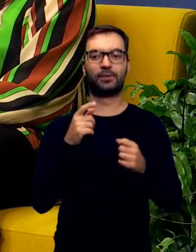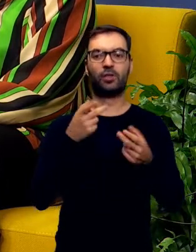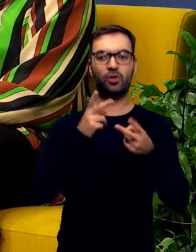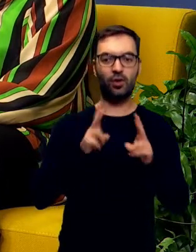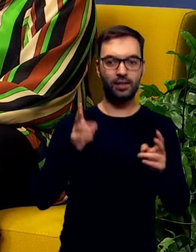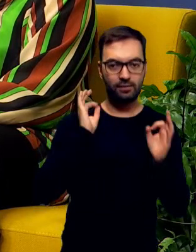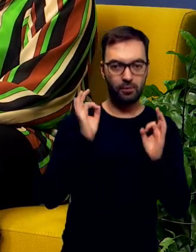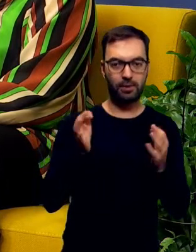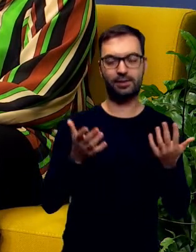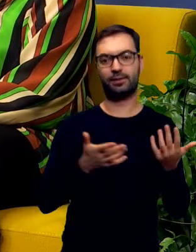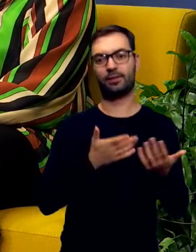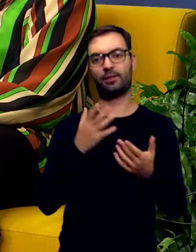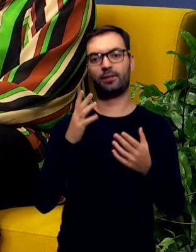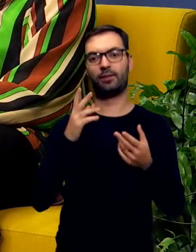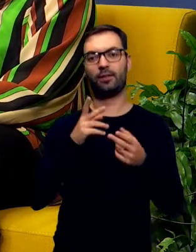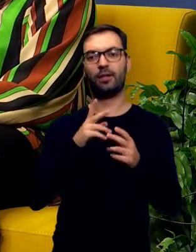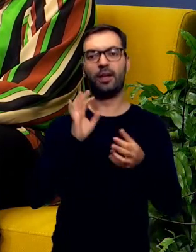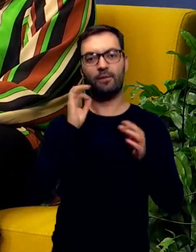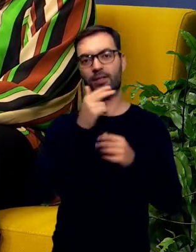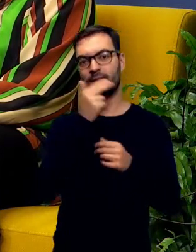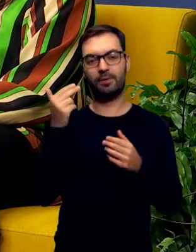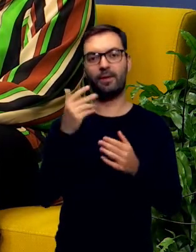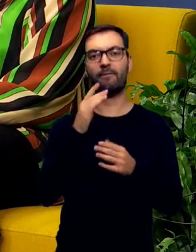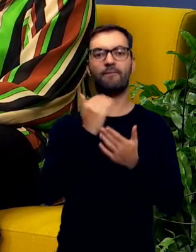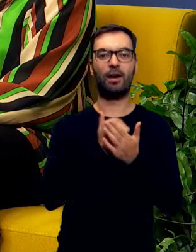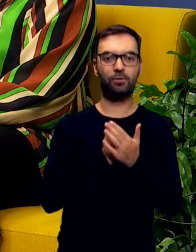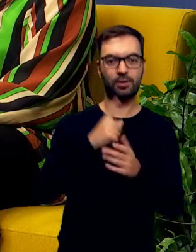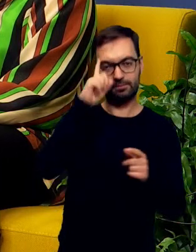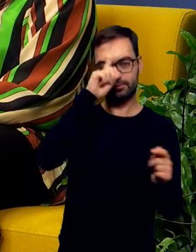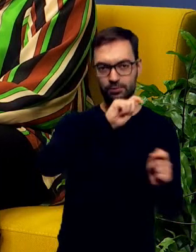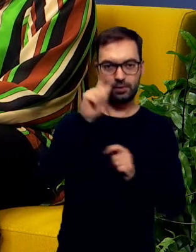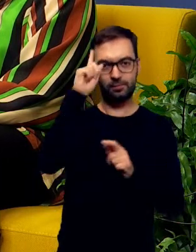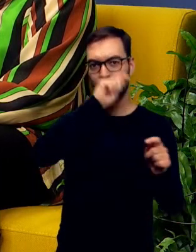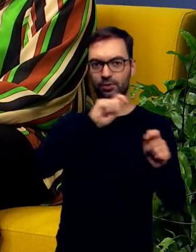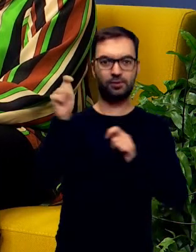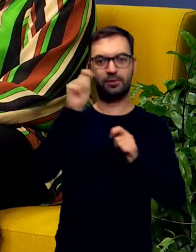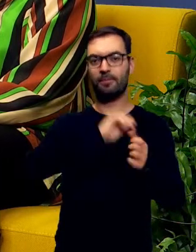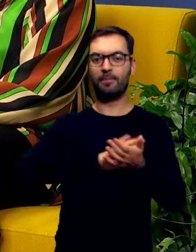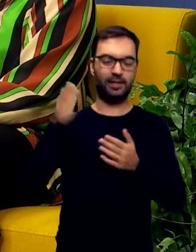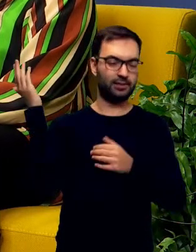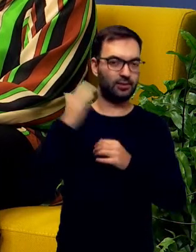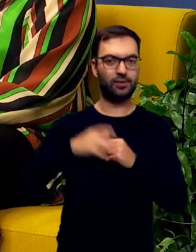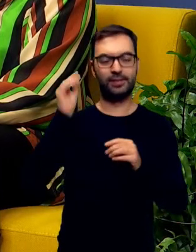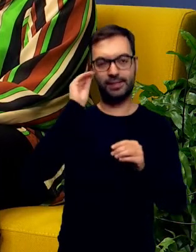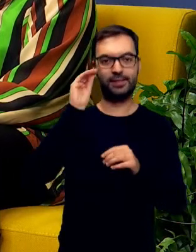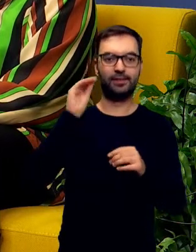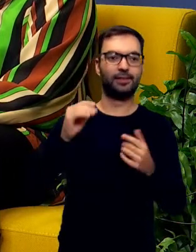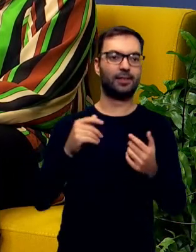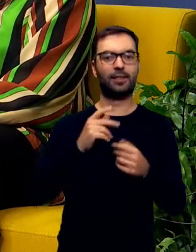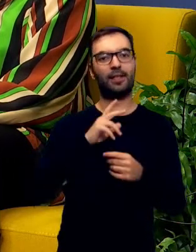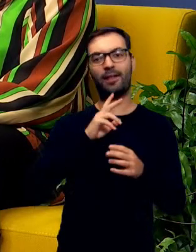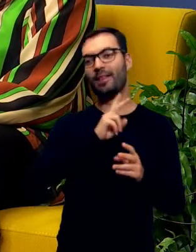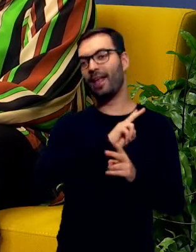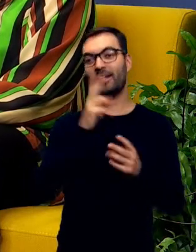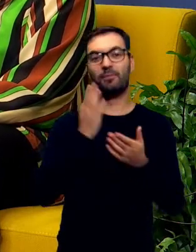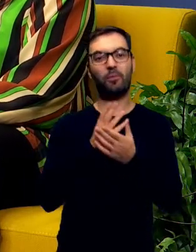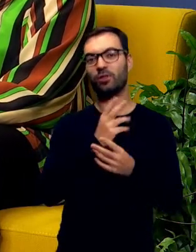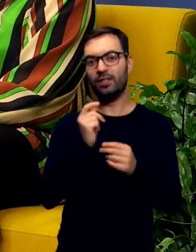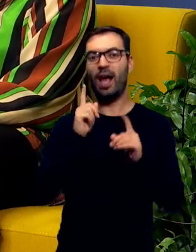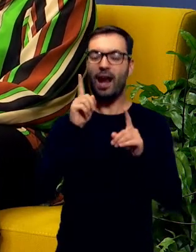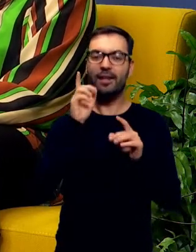konkretna informacja o warunkach, przypominanie w nieskończoność. Może nie każdemu pomoże,